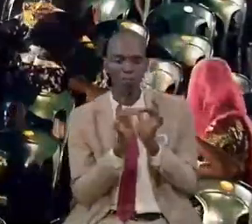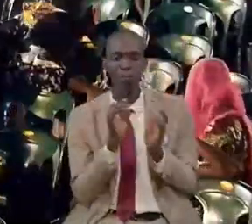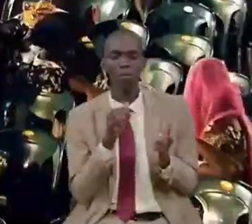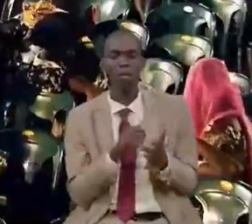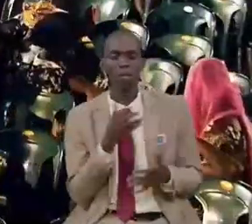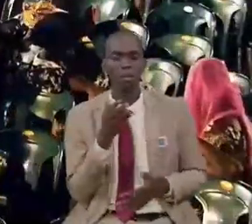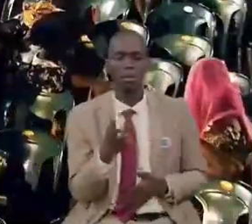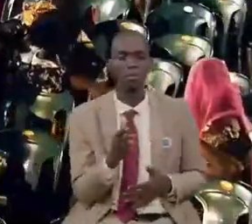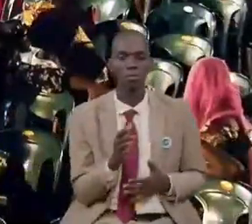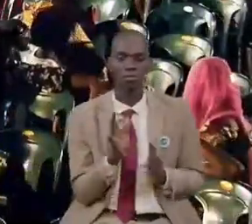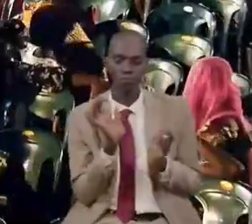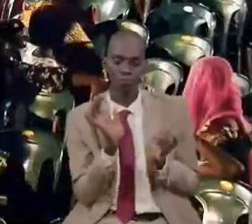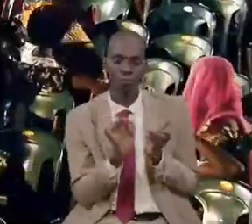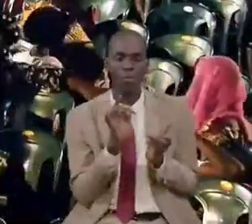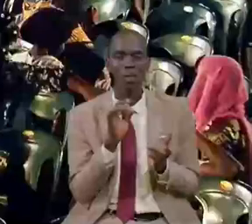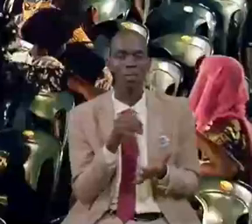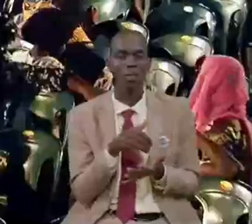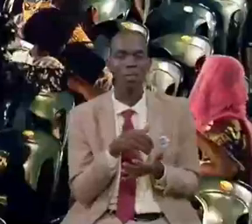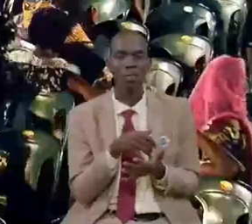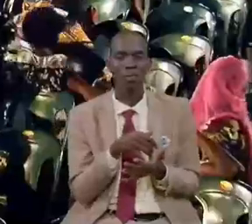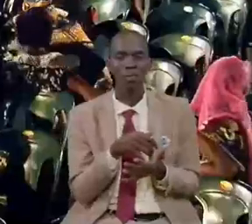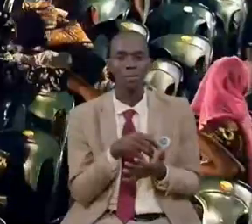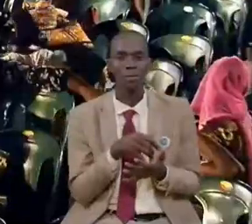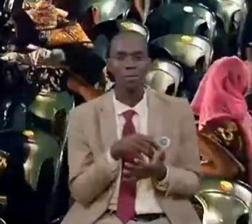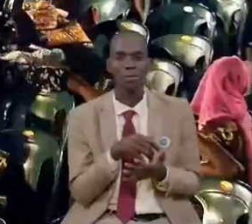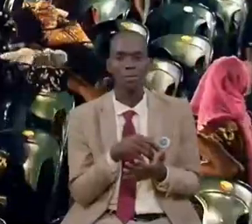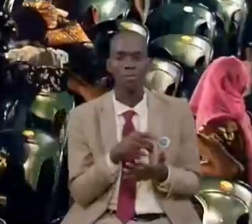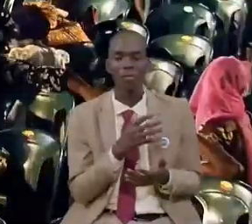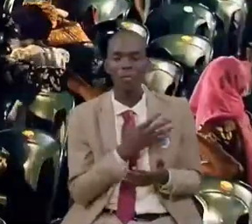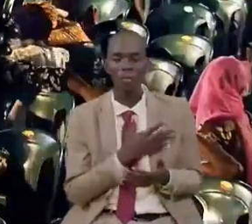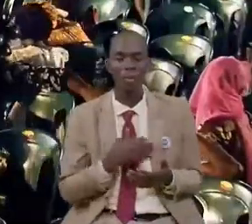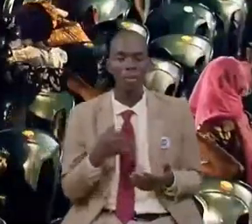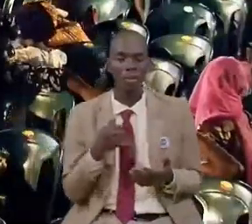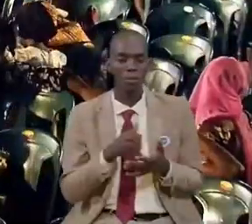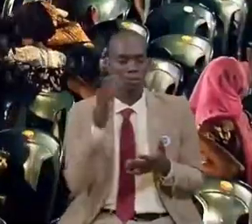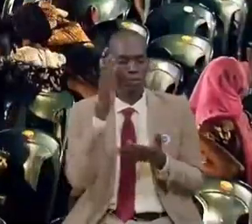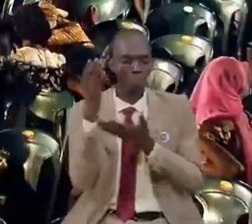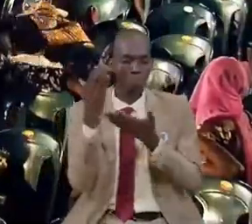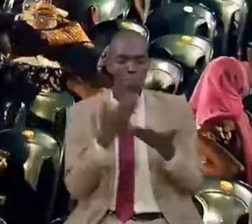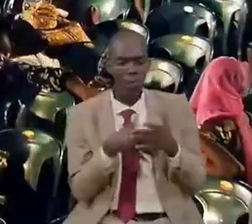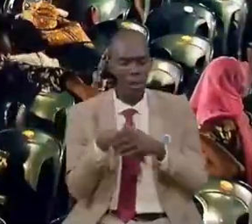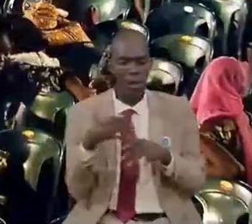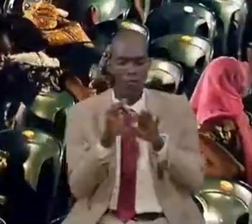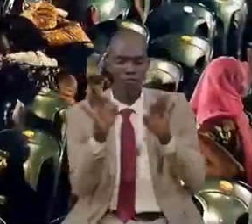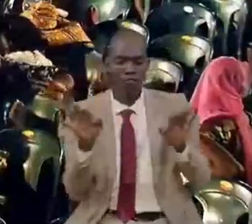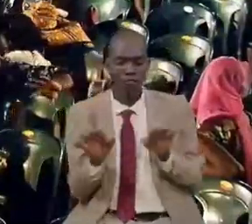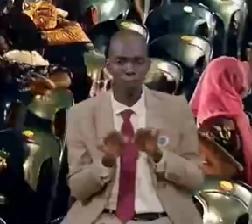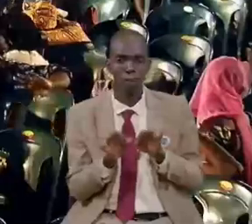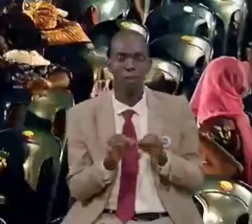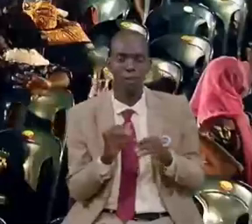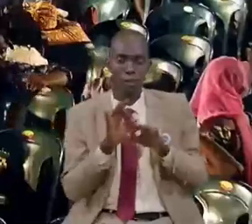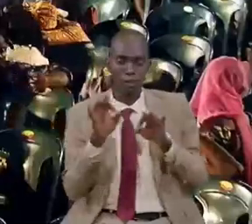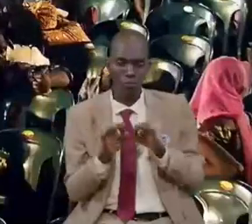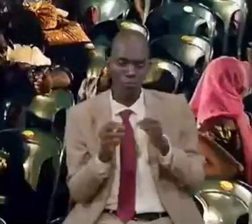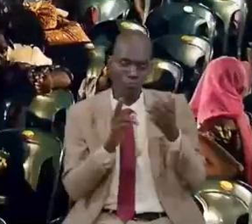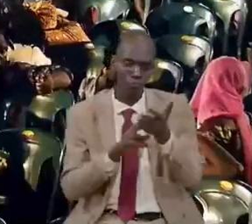Et cliquez sur le lien et puis il y a un formulaire qui va s'afficher. Remplissez bien le